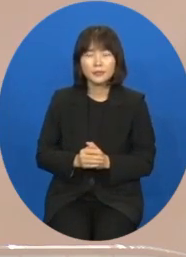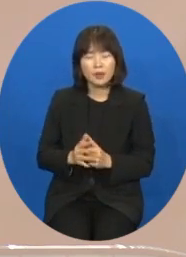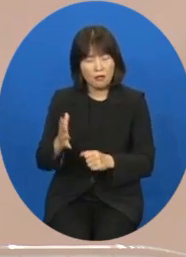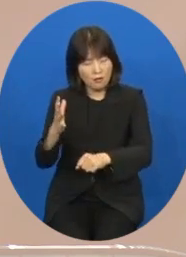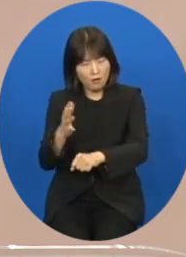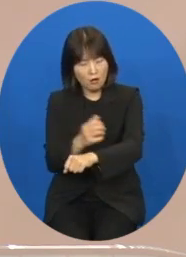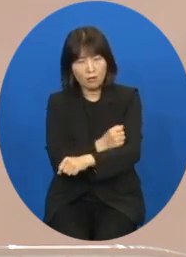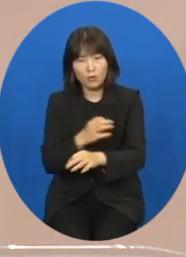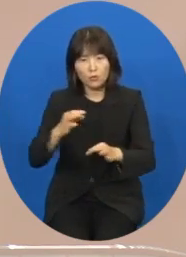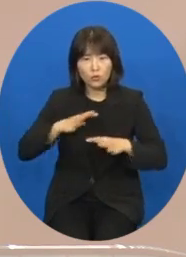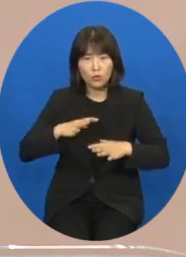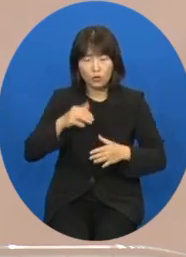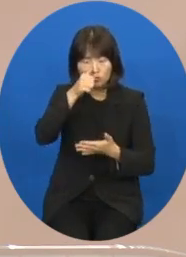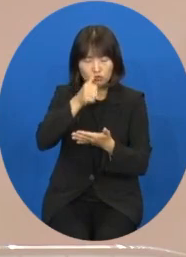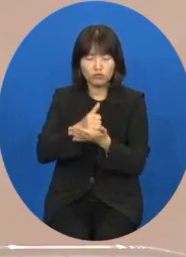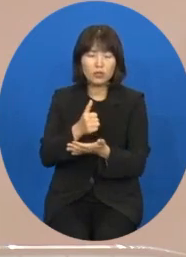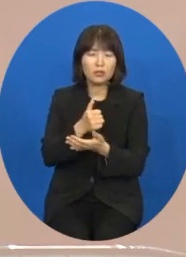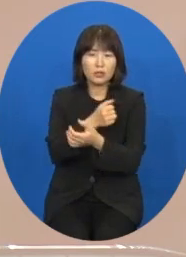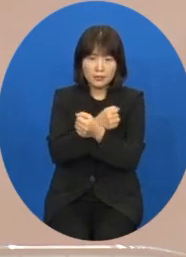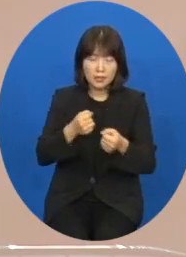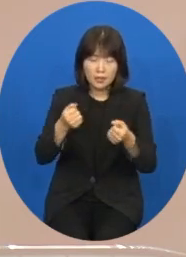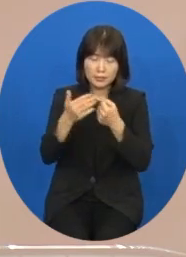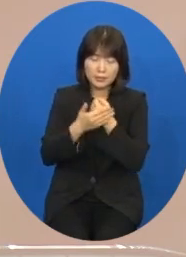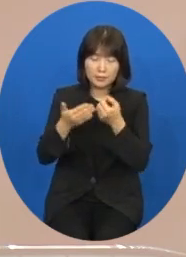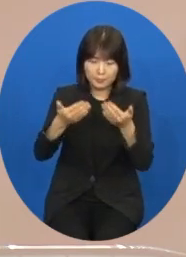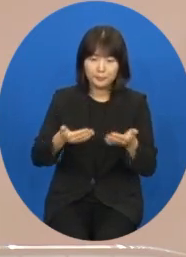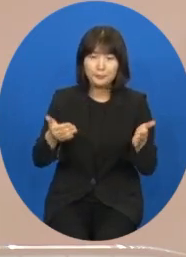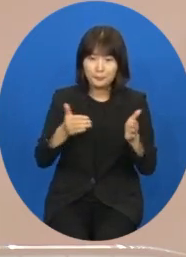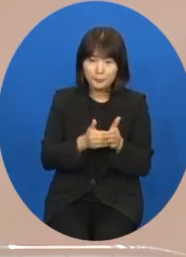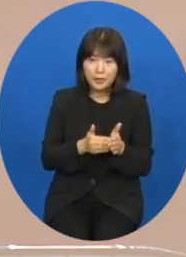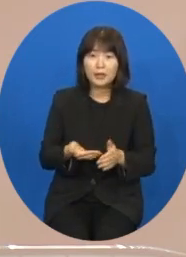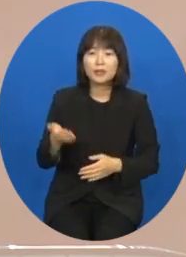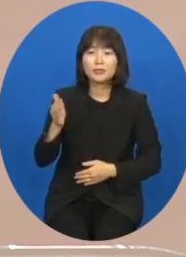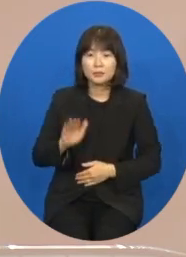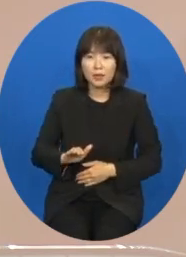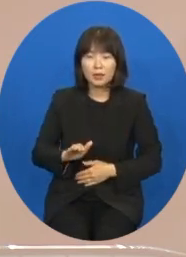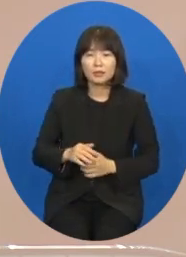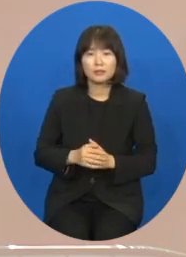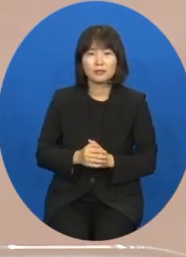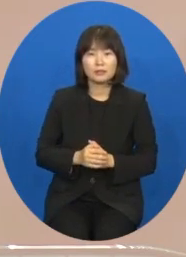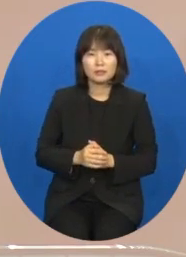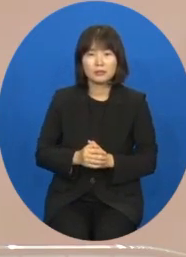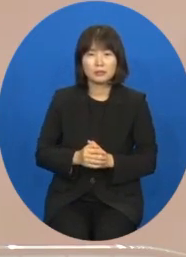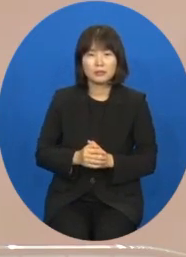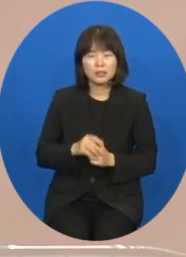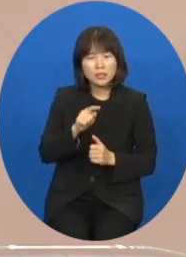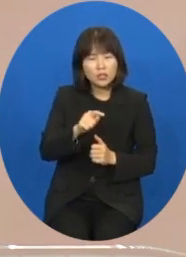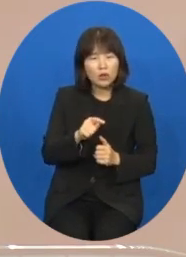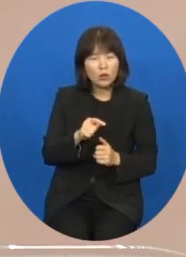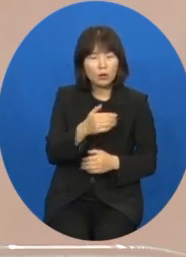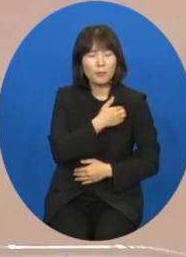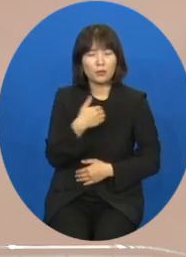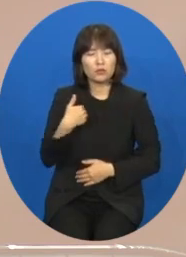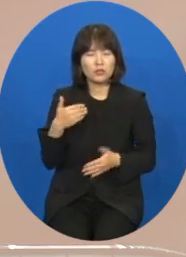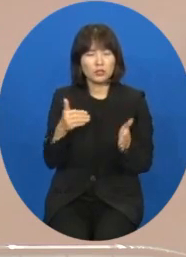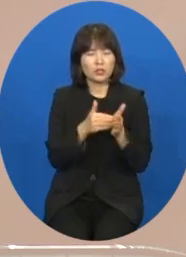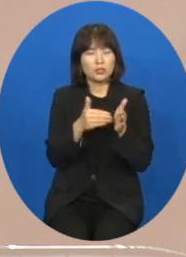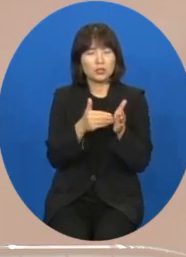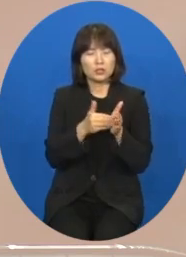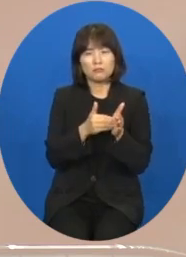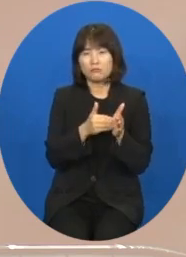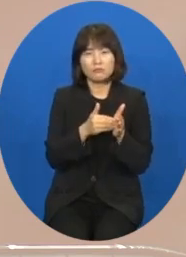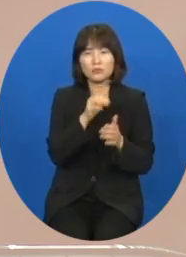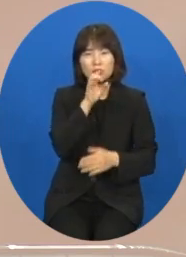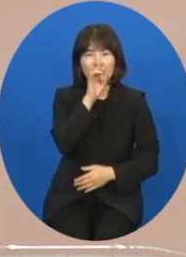엄청나고 놀라운 속죄의 은혜를 받았지만 속죄의 은혜 받은 것으로만 만족해서는 또 안 된다는